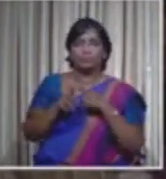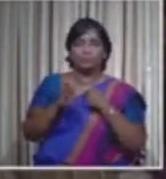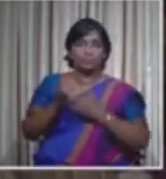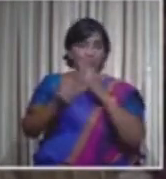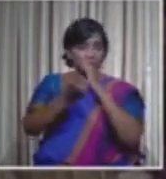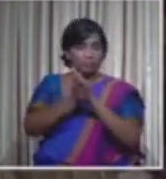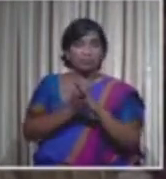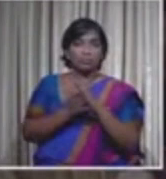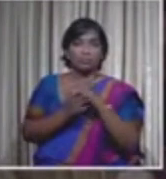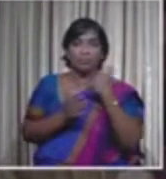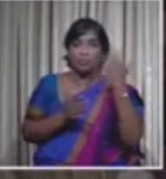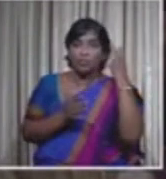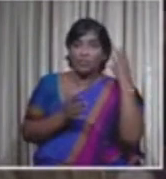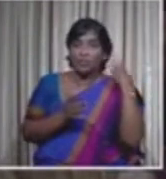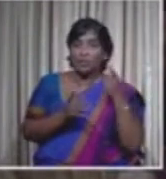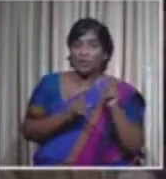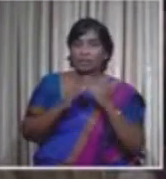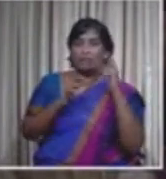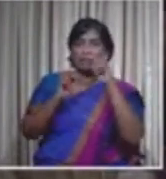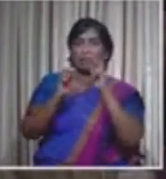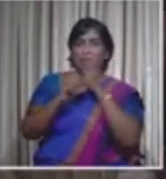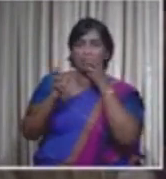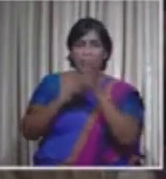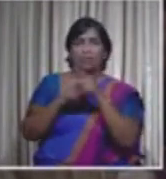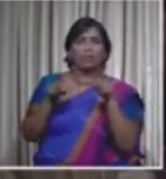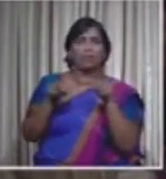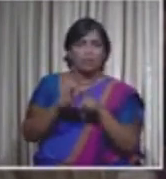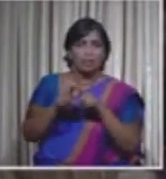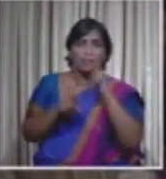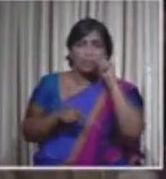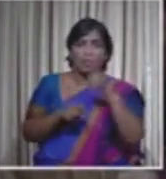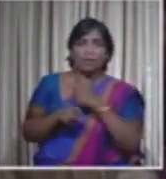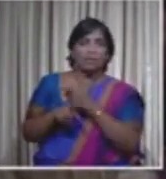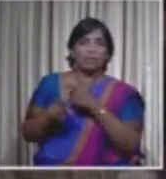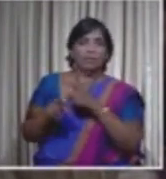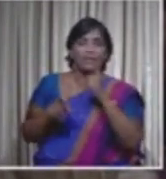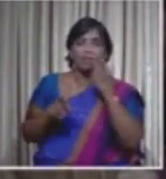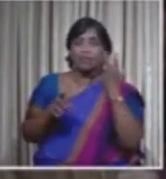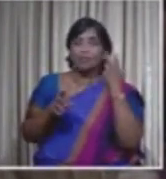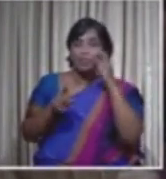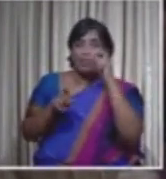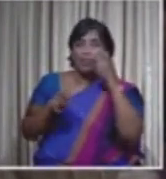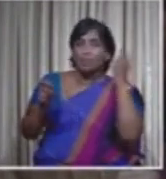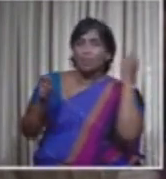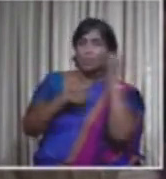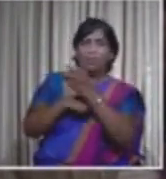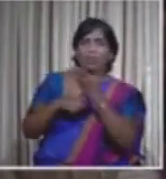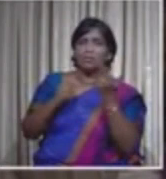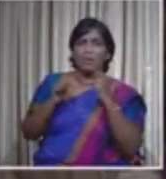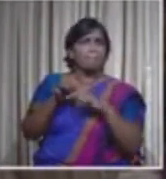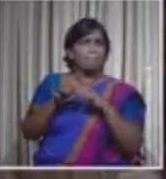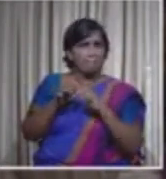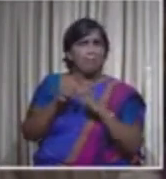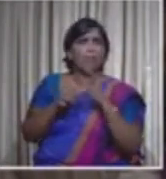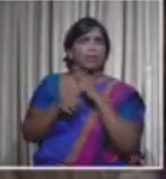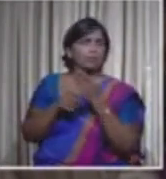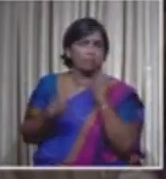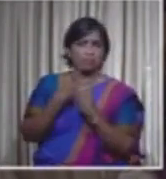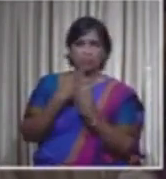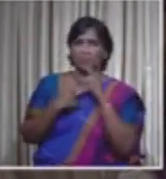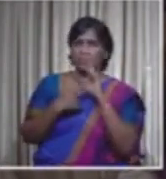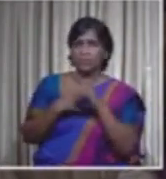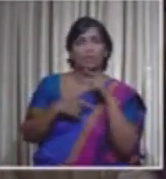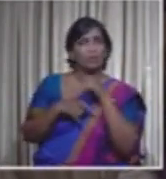කරපු තෞෆික් මහත්මයාගේ ගෙදරට ප්‍රහාරයක් එල්ලලා තියෙනවා. මම හිතන්නේ ඒ ජනතාව තෞෆික් මහත්මයාගේ ප්‍රහාර ගෙදරට ගැහුවේ මොකද්ද කියන එක පිළිබඳ ප්‍රශ්නයක් තියෙනවා. එතනත් හොයලා බලන්න